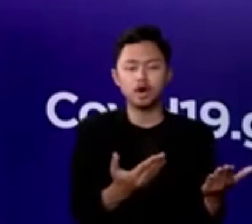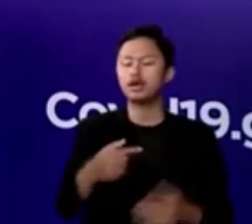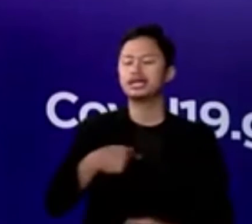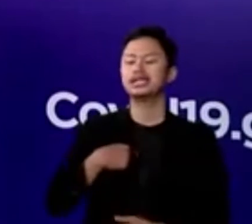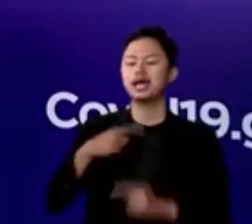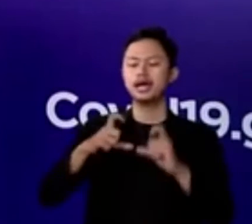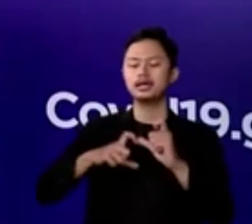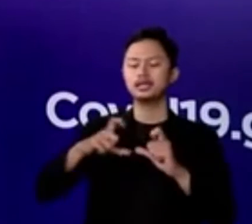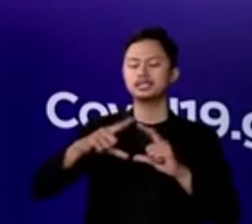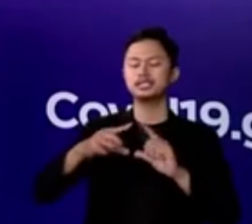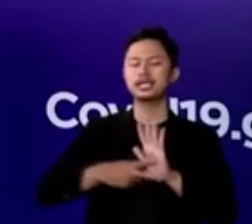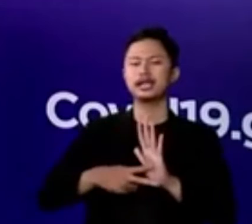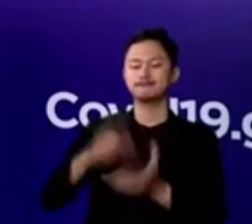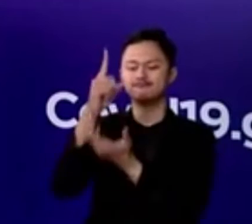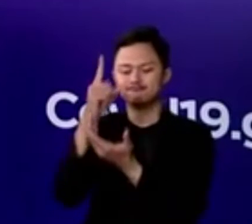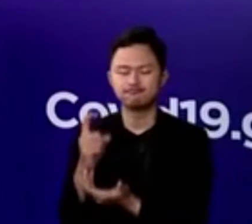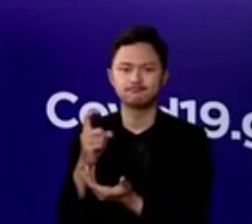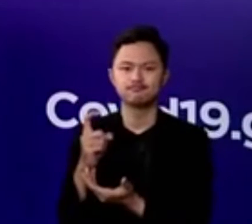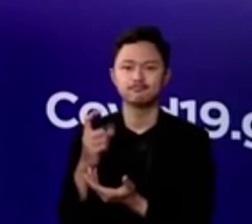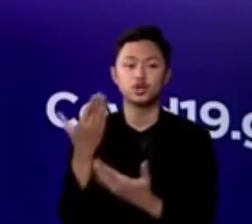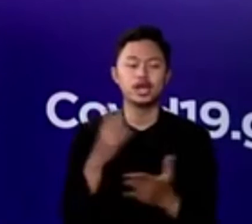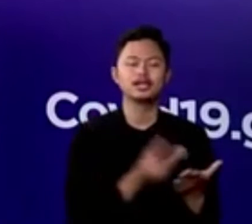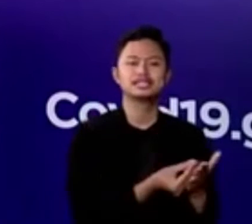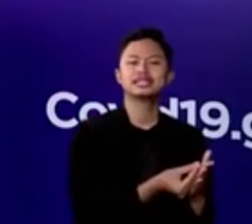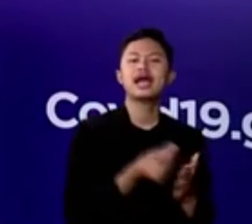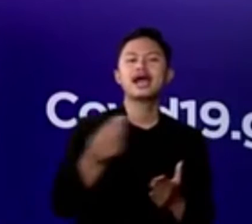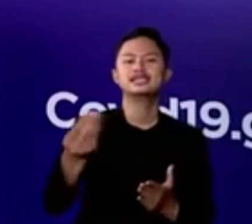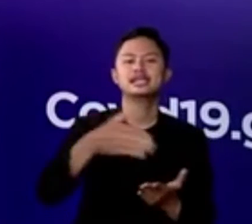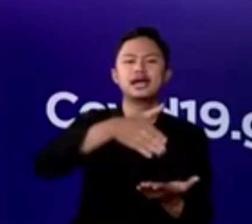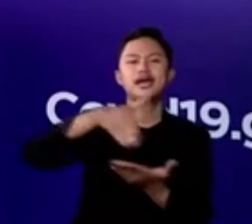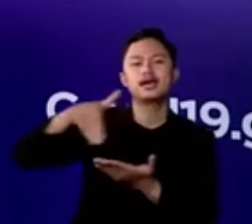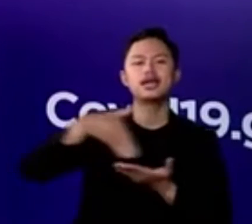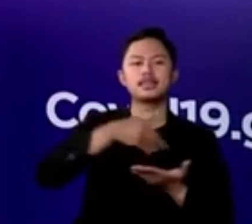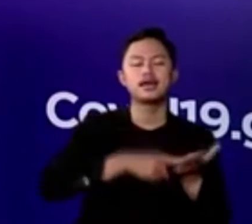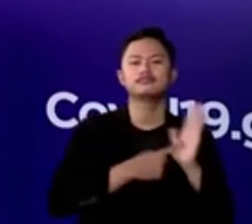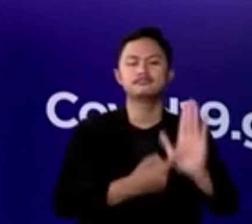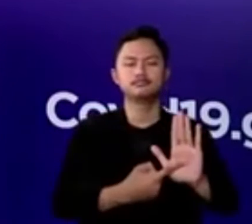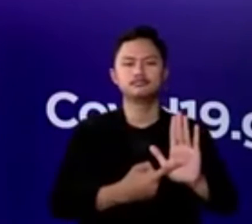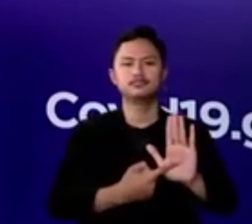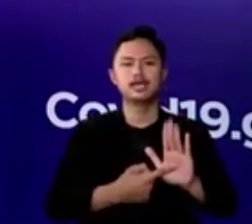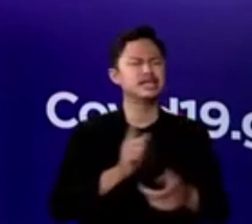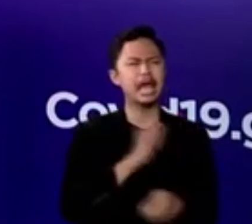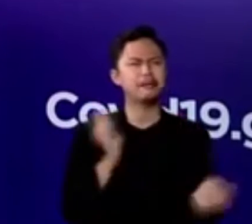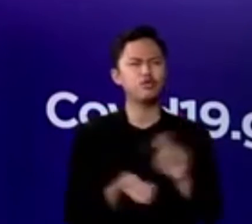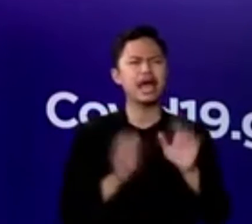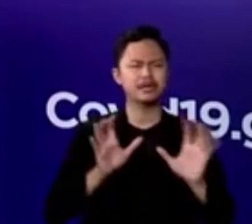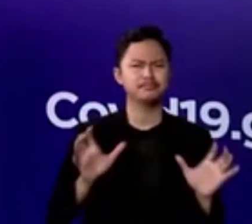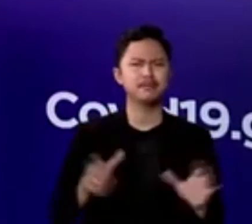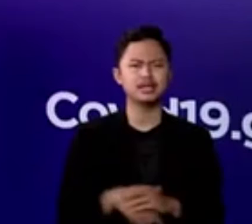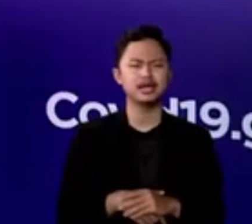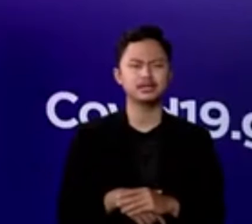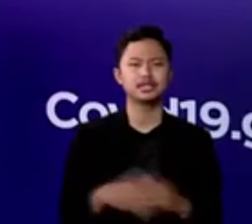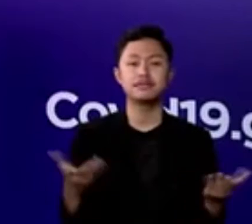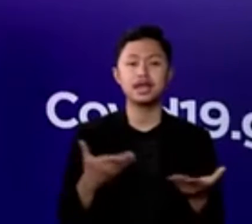oke itu kan ditulis bisa di scan nanti kita akan serahkan secara data gitu kan jadi memang banyak perubahan yang terjadi